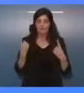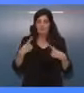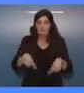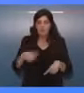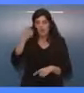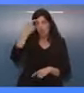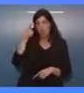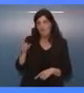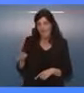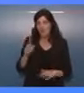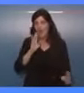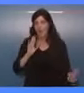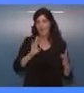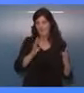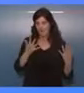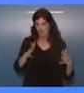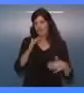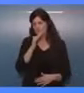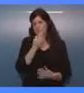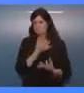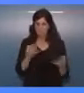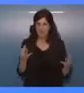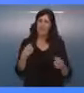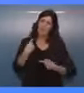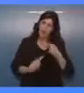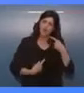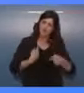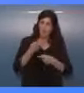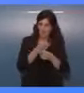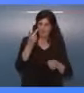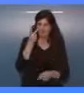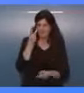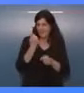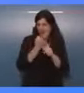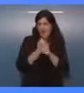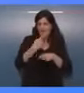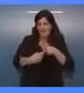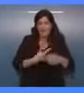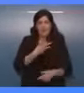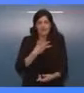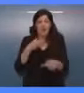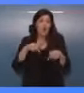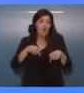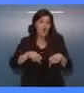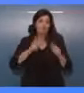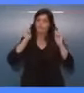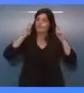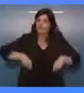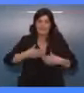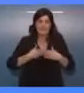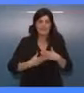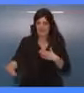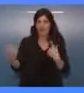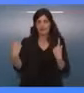il governo l'ha affrontata abbastanza bene continua come vedete a lavorare continua oggi abbiamo avviato questo